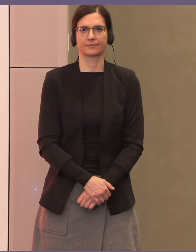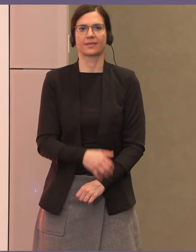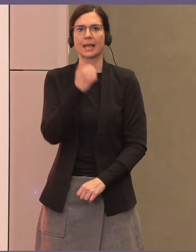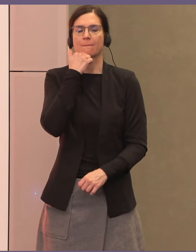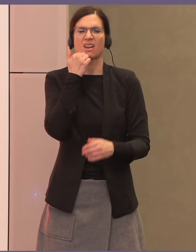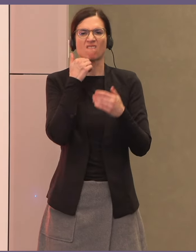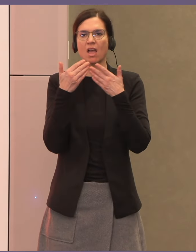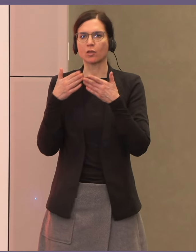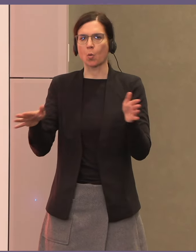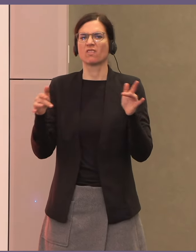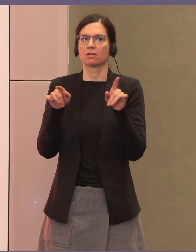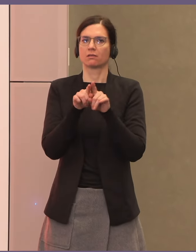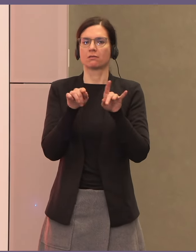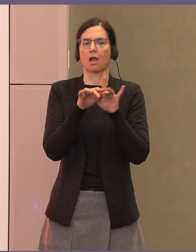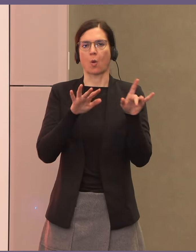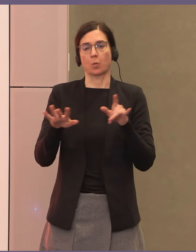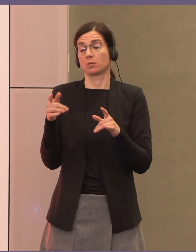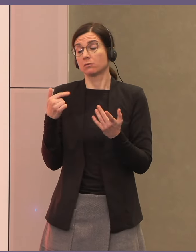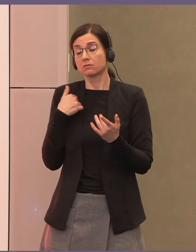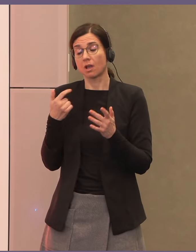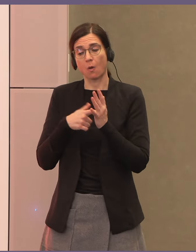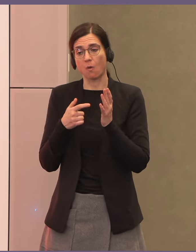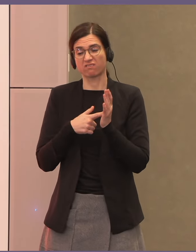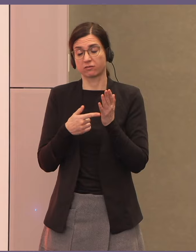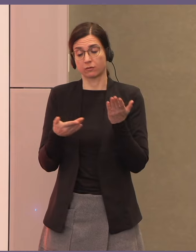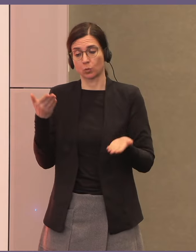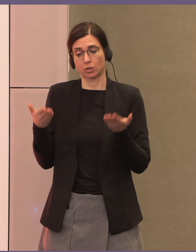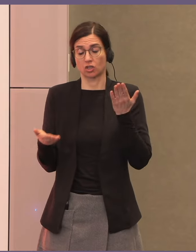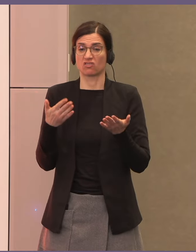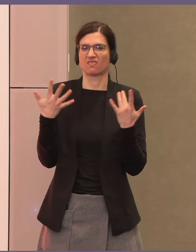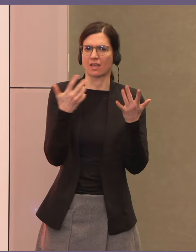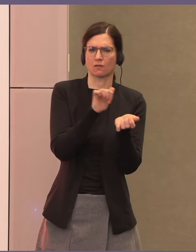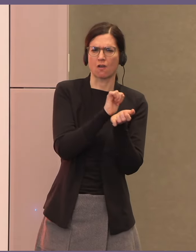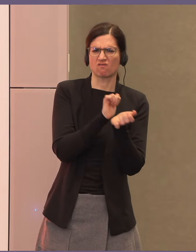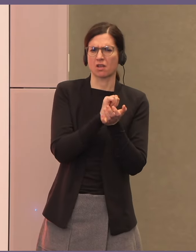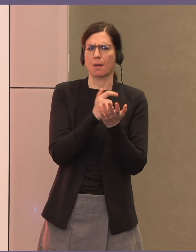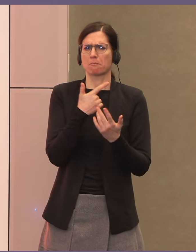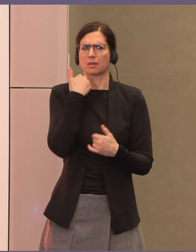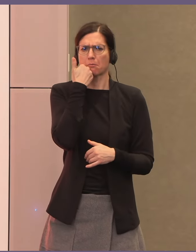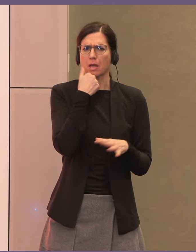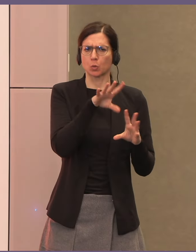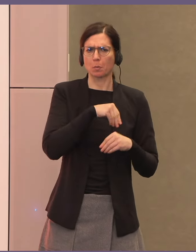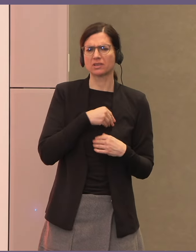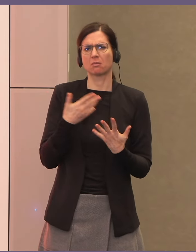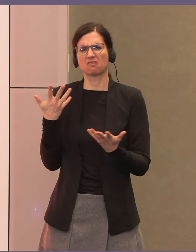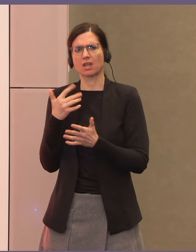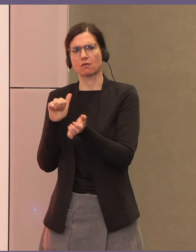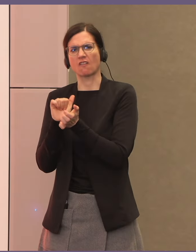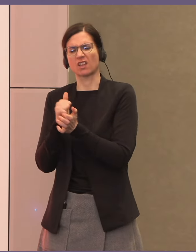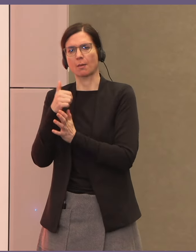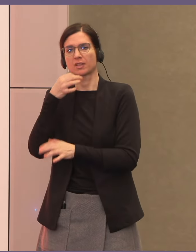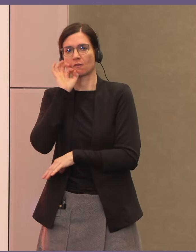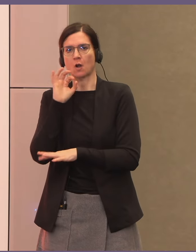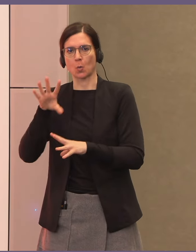heute als Referenzrahmen dafür, welche Aufgaben von welchem Geschlecht erledigt werden sollen.